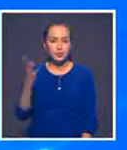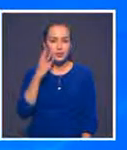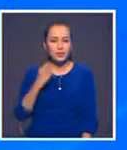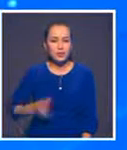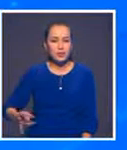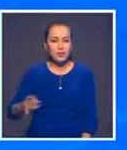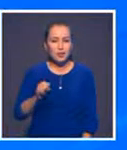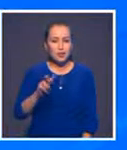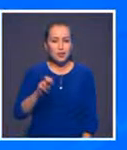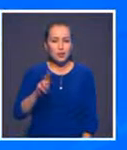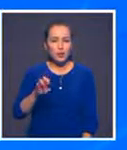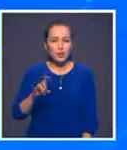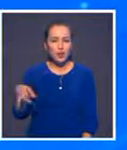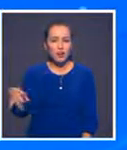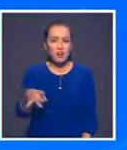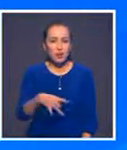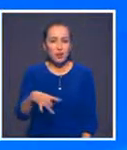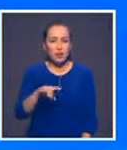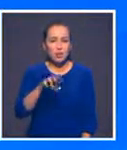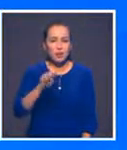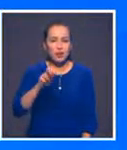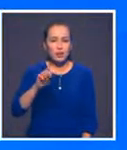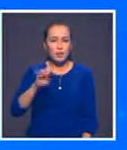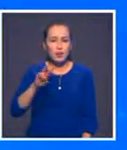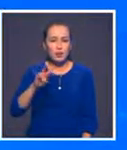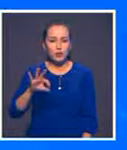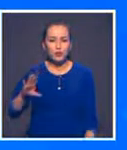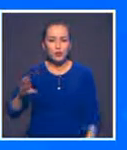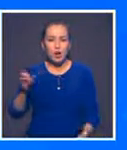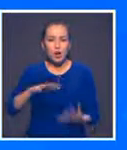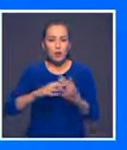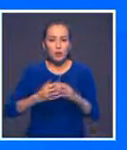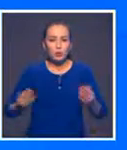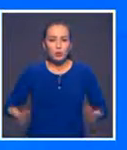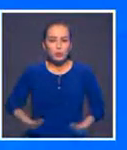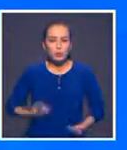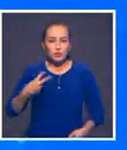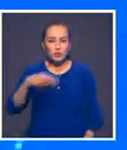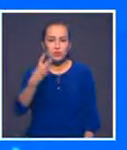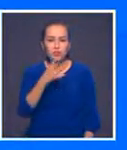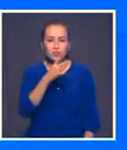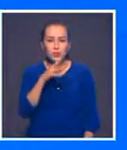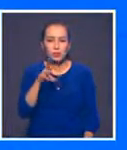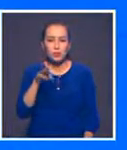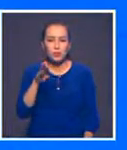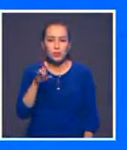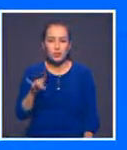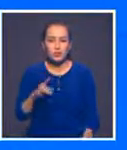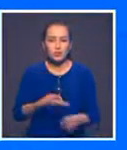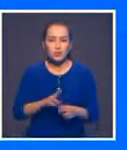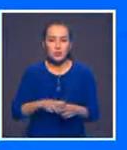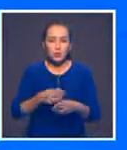Алматы облысы Алагөл ауданына қарасты Жұмахан Балапанов ауылының тұрғыны 22 жастағы Мөлдір Жұмаділова қайырымды жандардың көмегіне